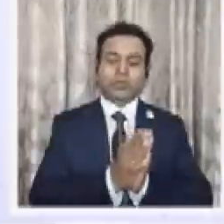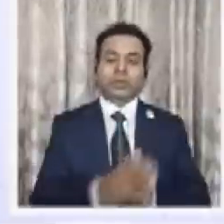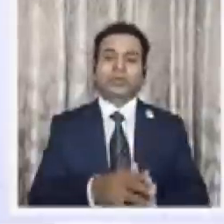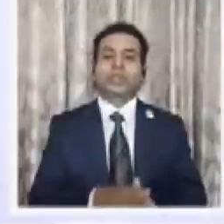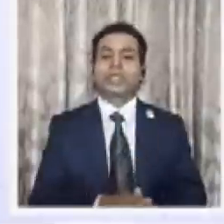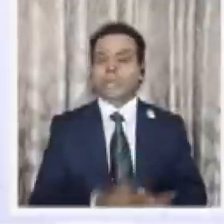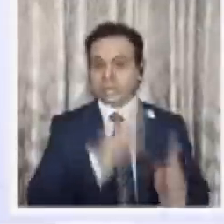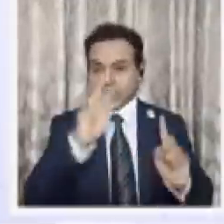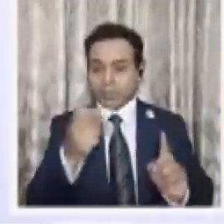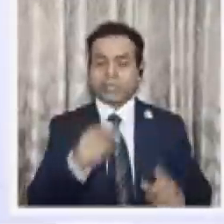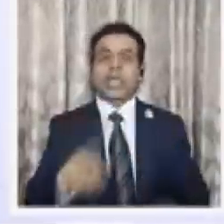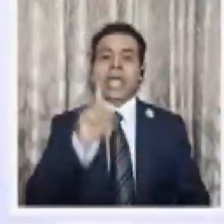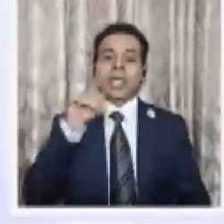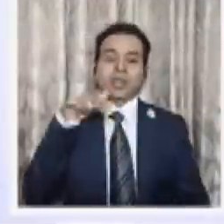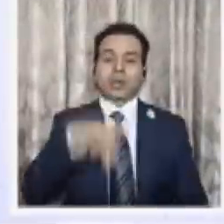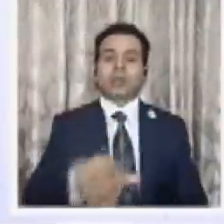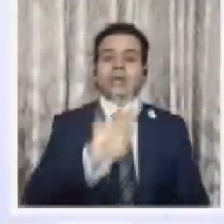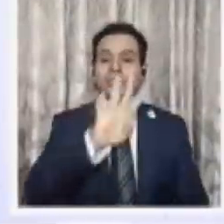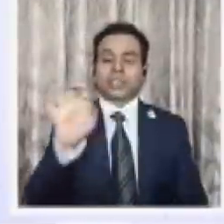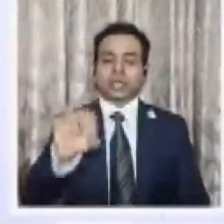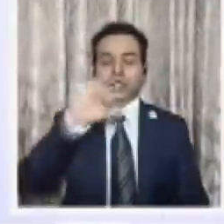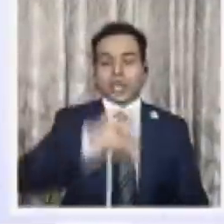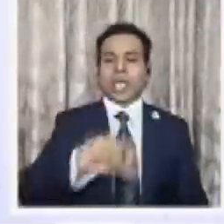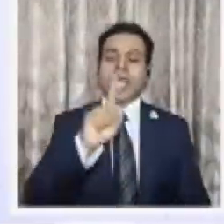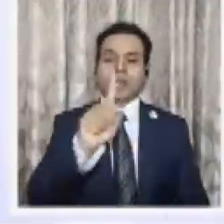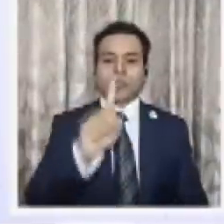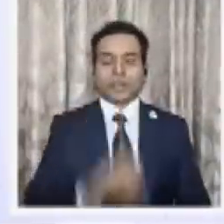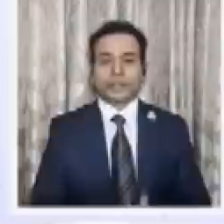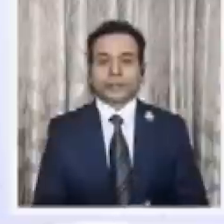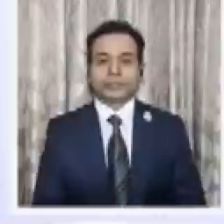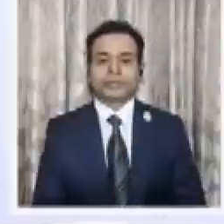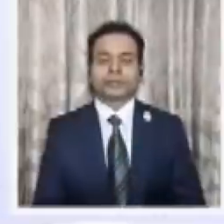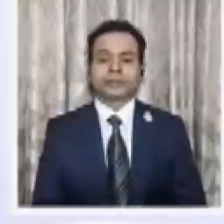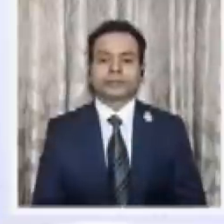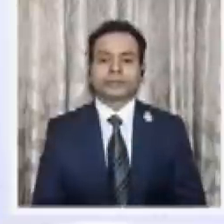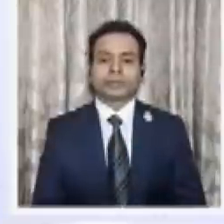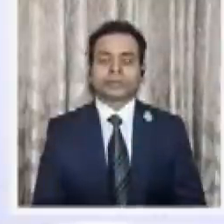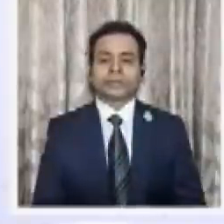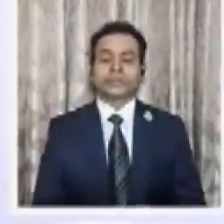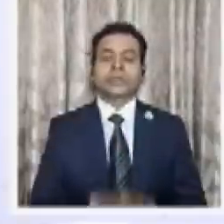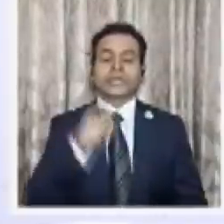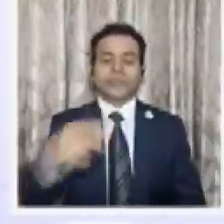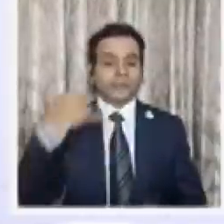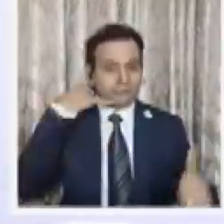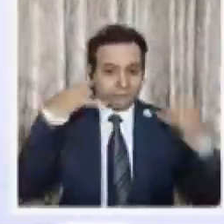হয়েছে 739টি এবং 24 ঘন্টায় মোট ফোন গ্রহণ করা হয়েছে